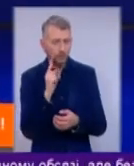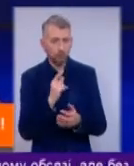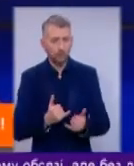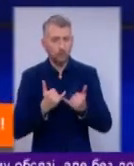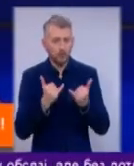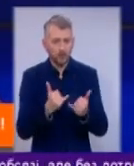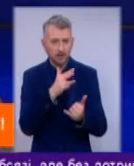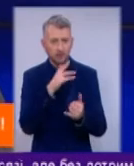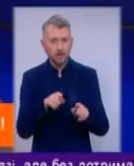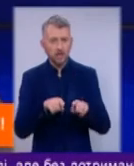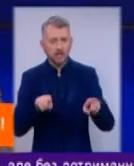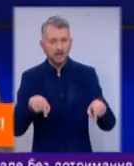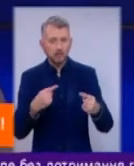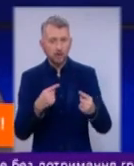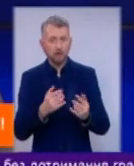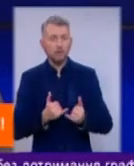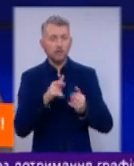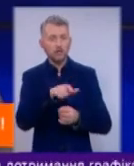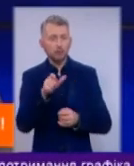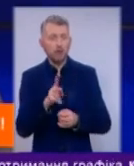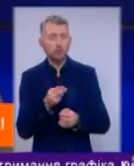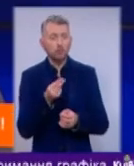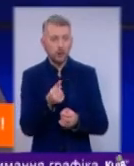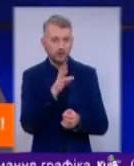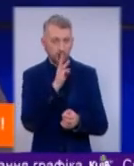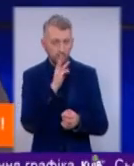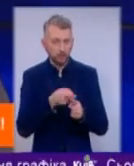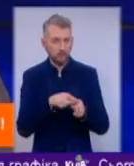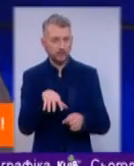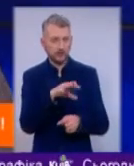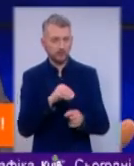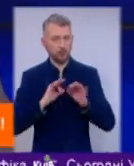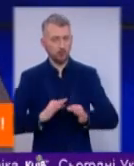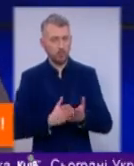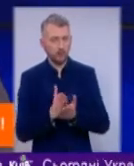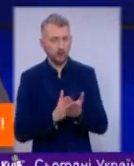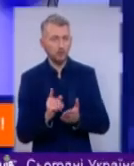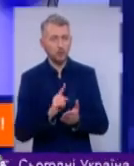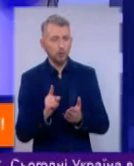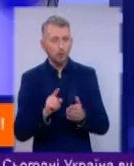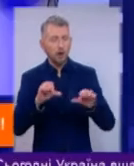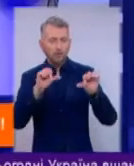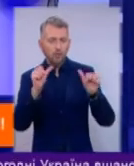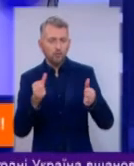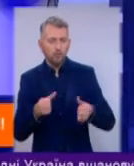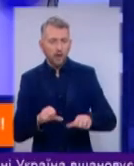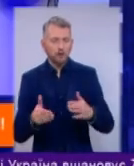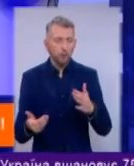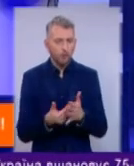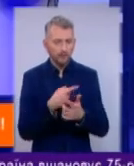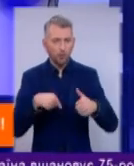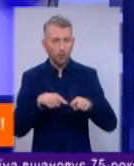поважати під час створення, поважати громадян, які платять зарплату цим всім чиновникам, щоб формувати новий